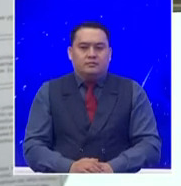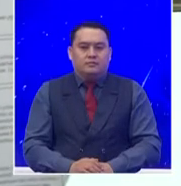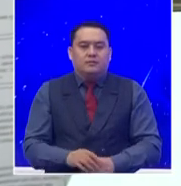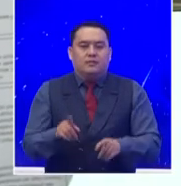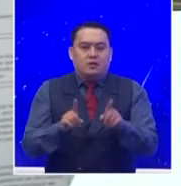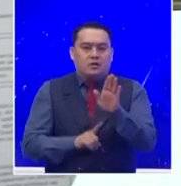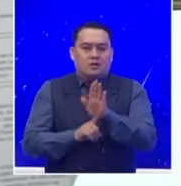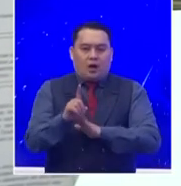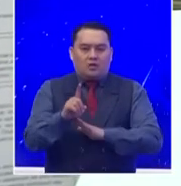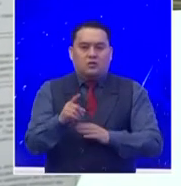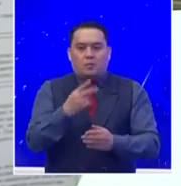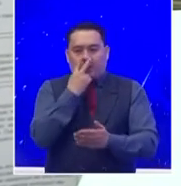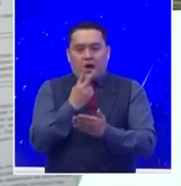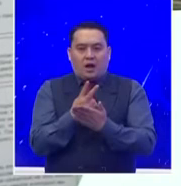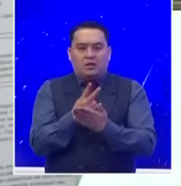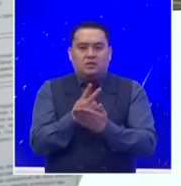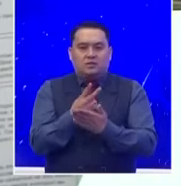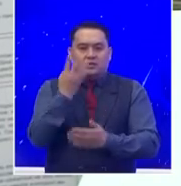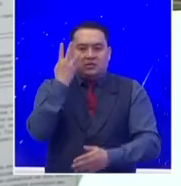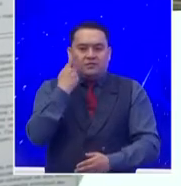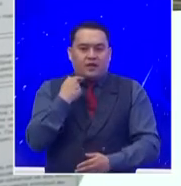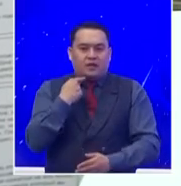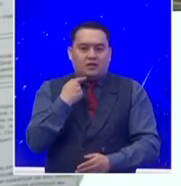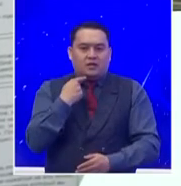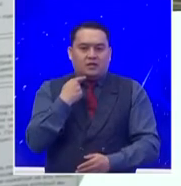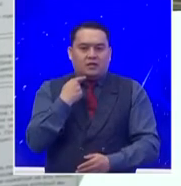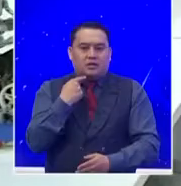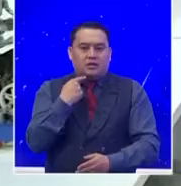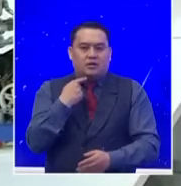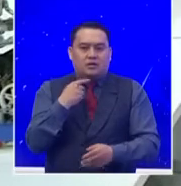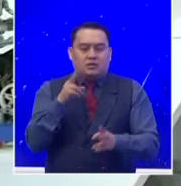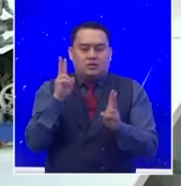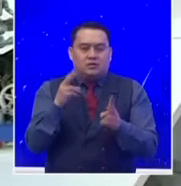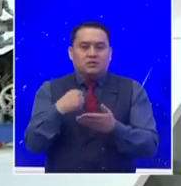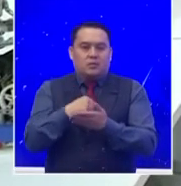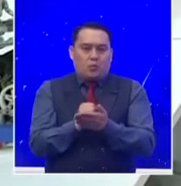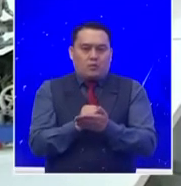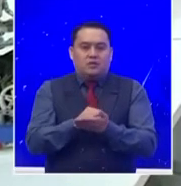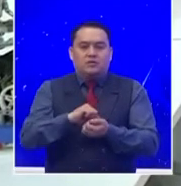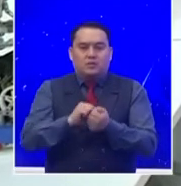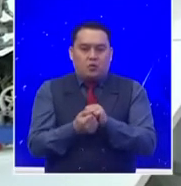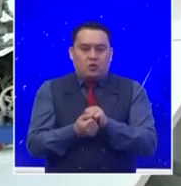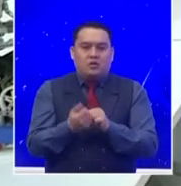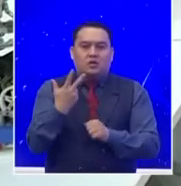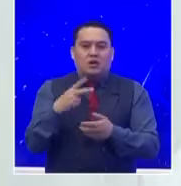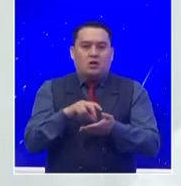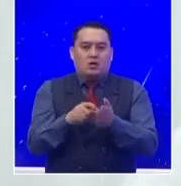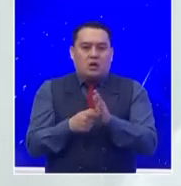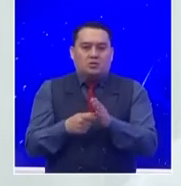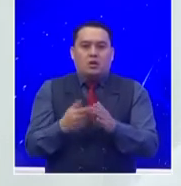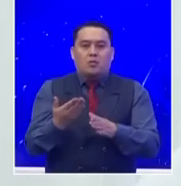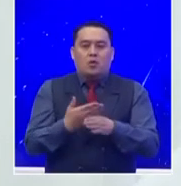И он показывает цвета. Мы должны запомнить их. Если третьеклассник Никита собрал робота,